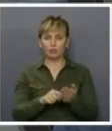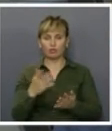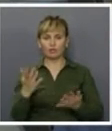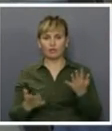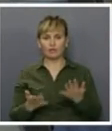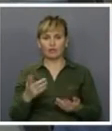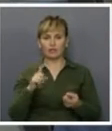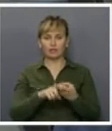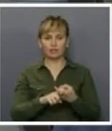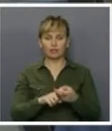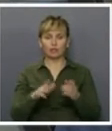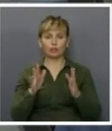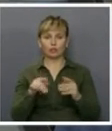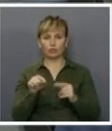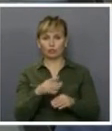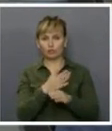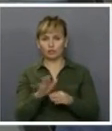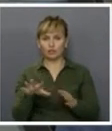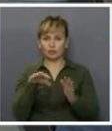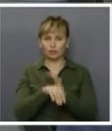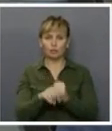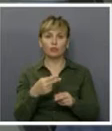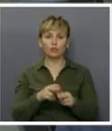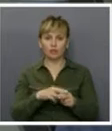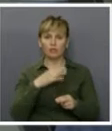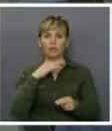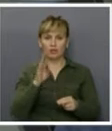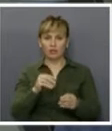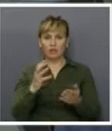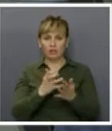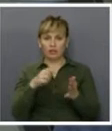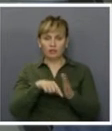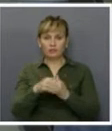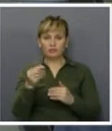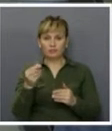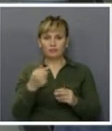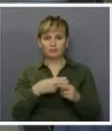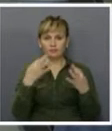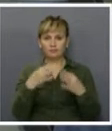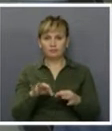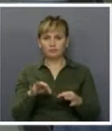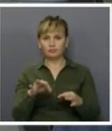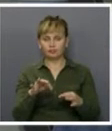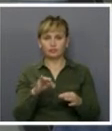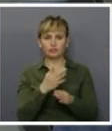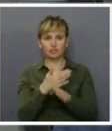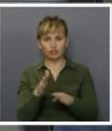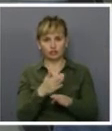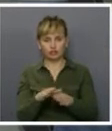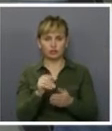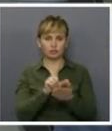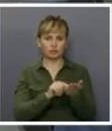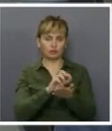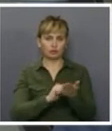наверное, касается только той части вкладчиков, у которых достаточно сбережений для того, чтобы позволить себе частично изымать